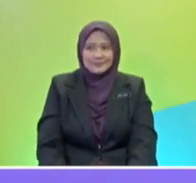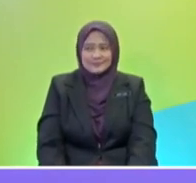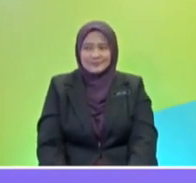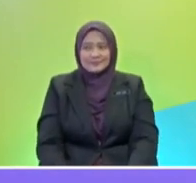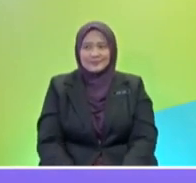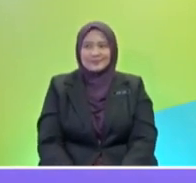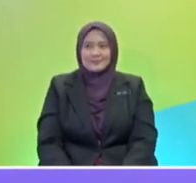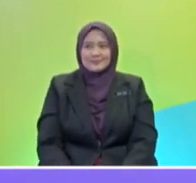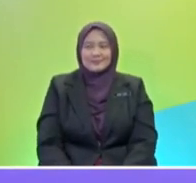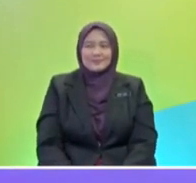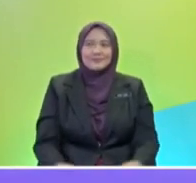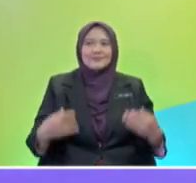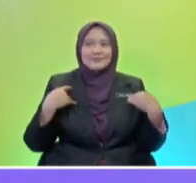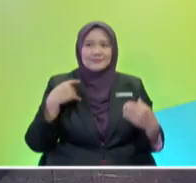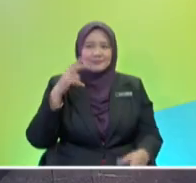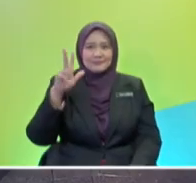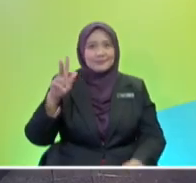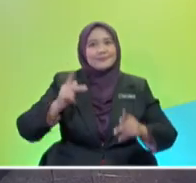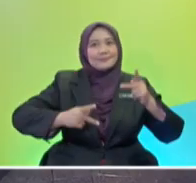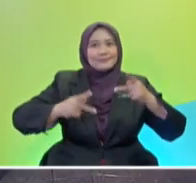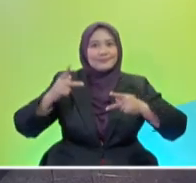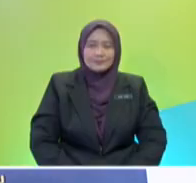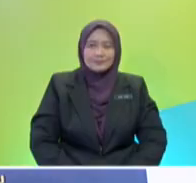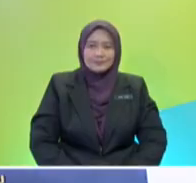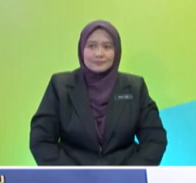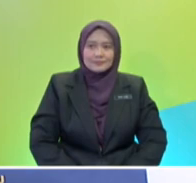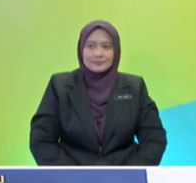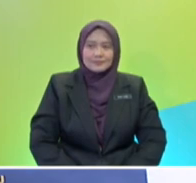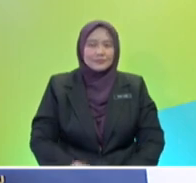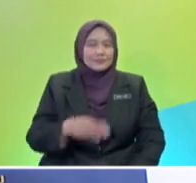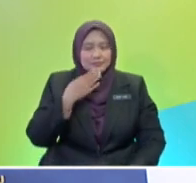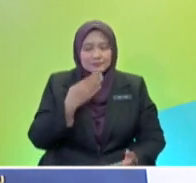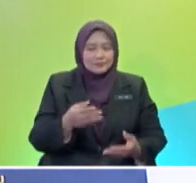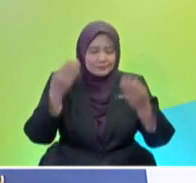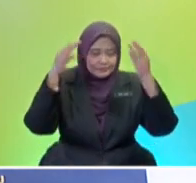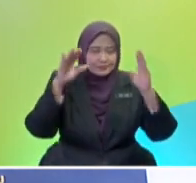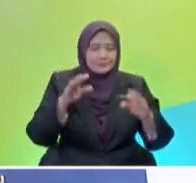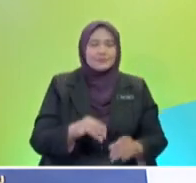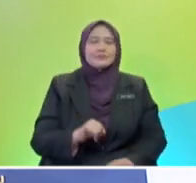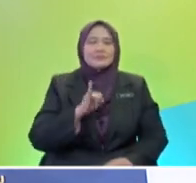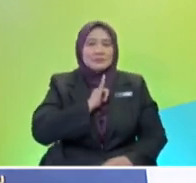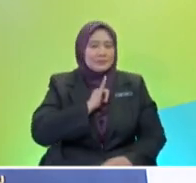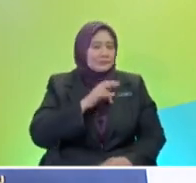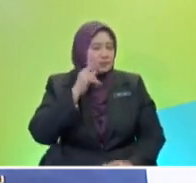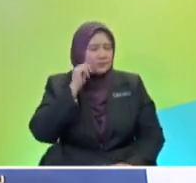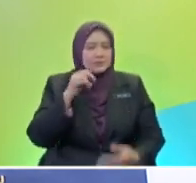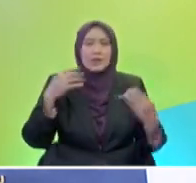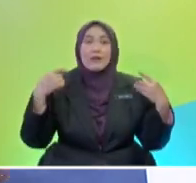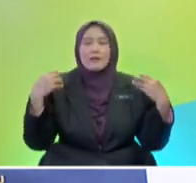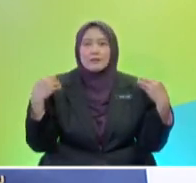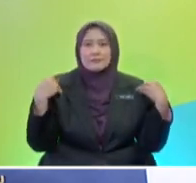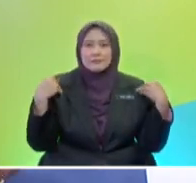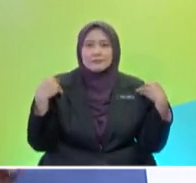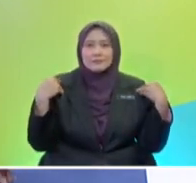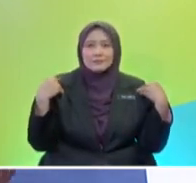sekarang sudah ada tiga kereta Baiklah Cikgu selaku Pada hari ini bagaimana dengan prestasi